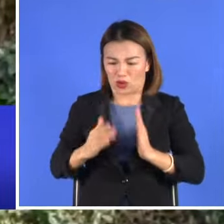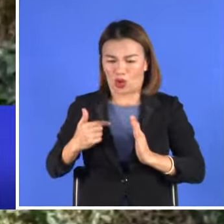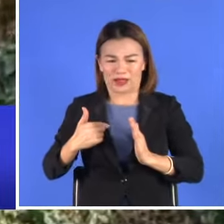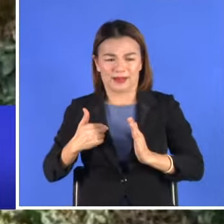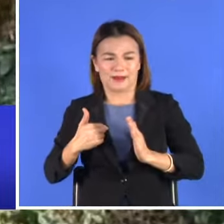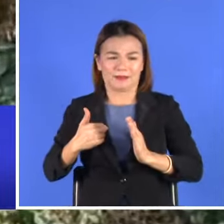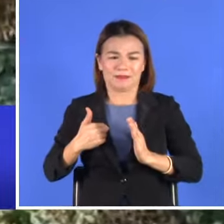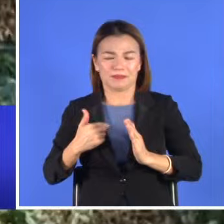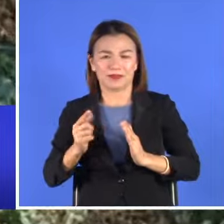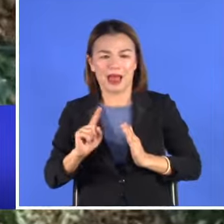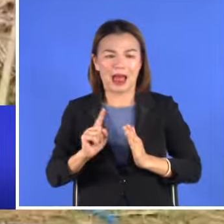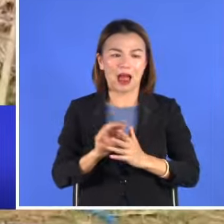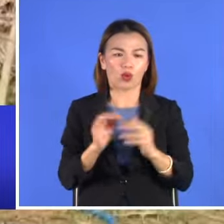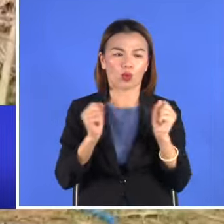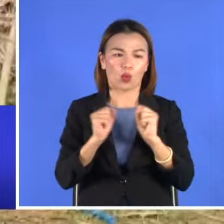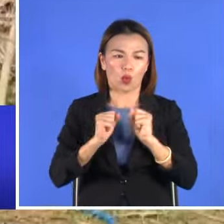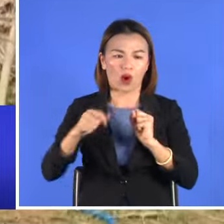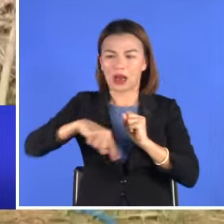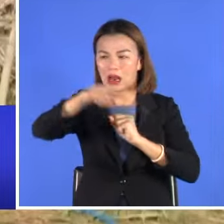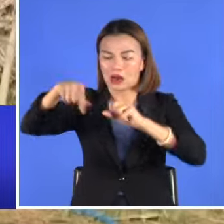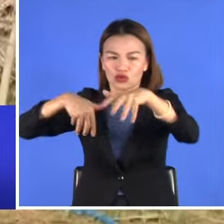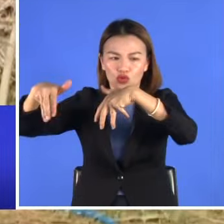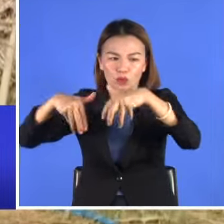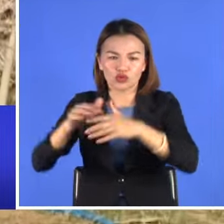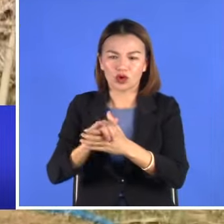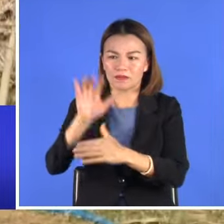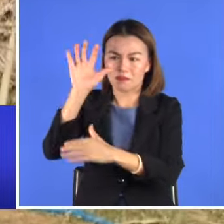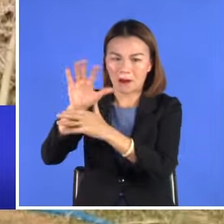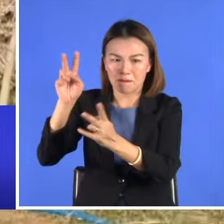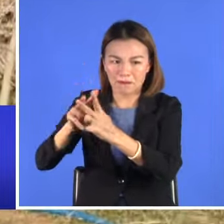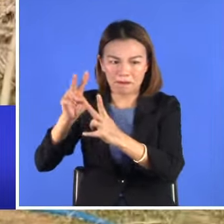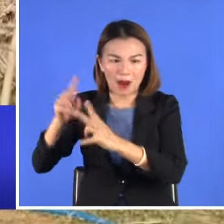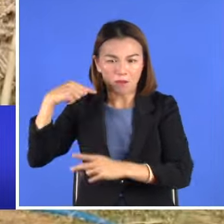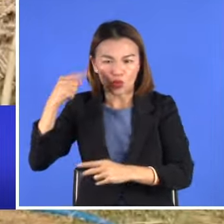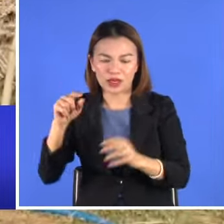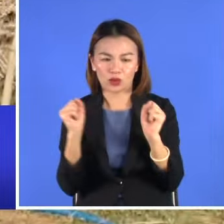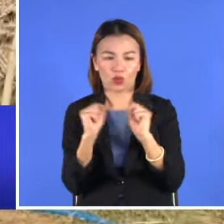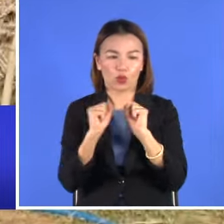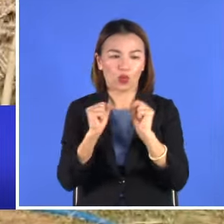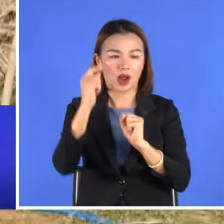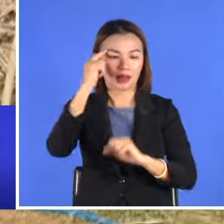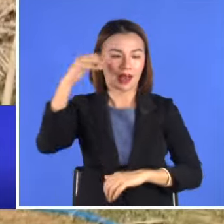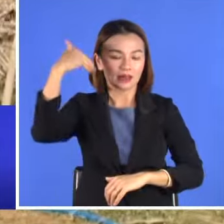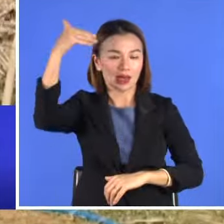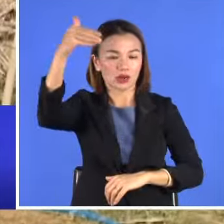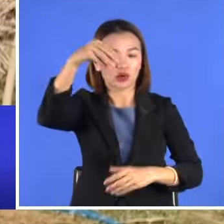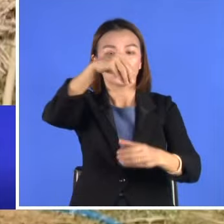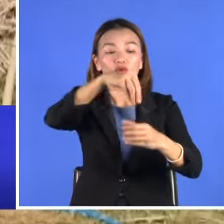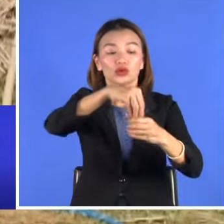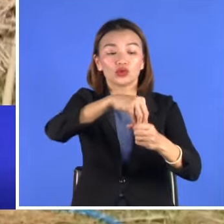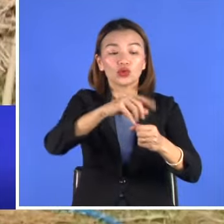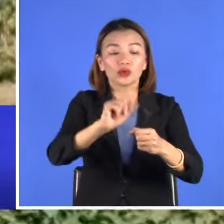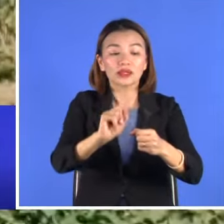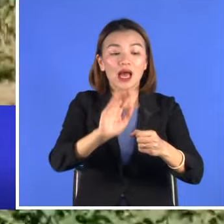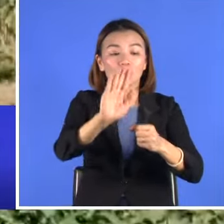รังแกมาข่มขืนผู้หญิงในหมู่บ้านหรือเปล่าอันนี้เขาก็ตั้งข้อสังเกตเอาไว้ก่อนน่ะนะคะจุดเกิดเหตุอยู่ในพื้นที่ตำบลอีสาน